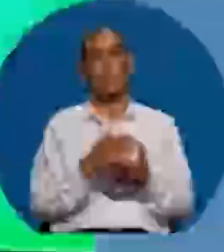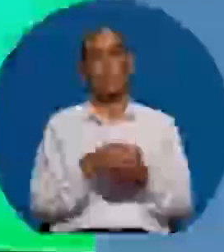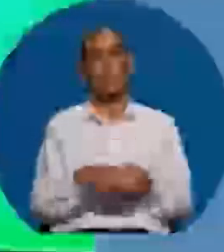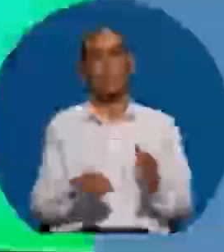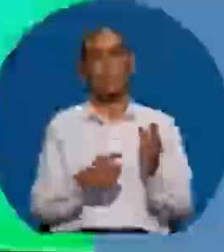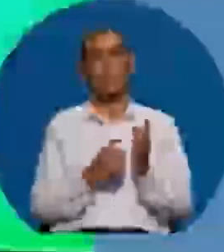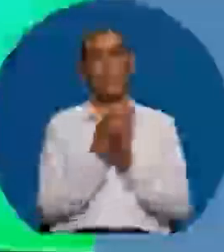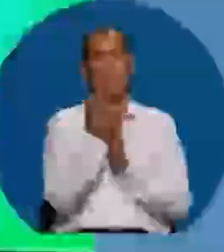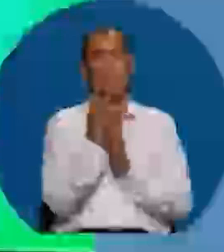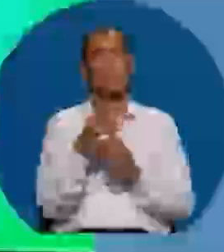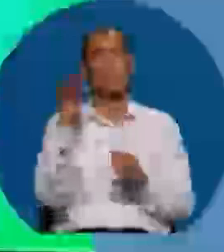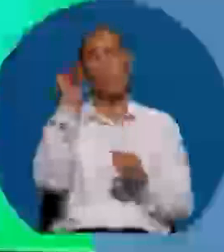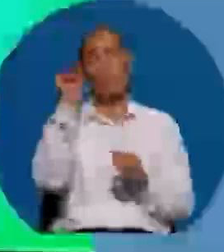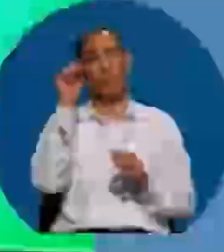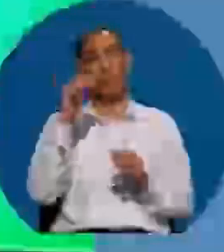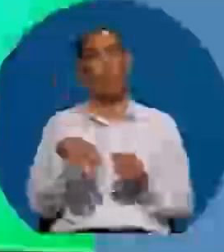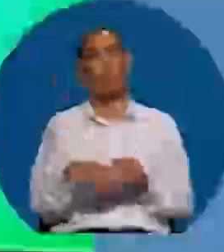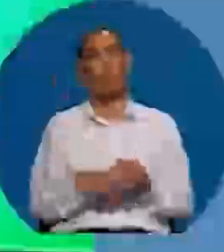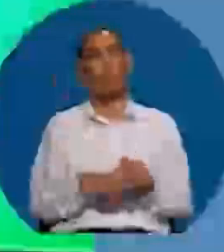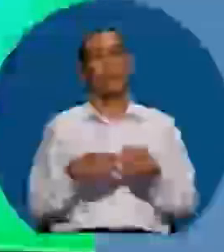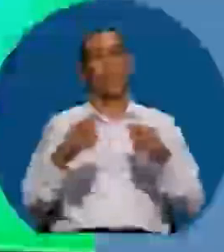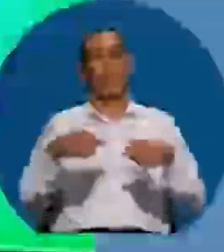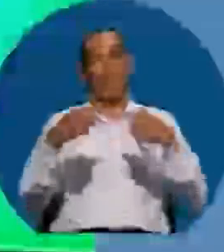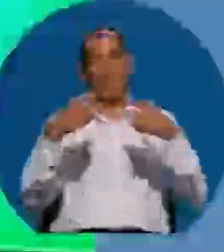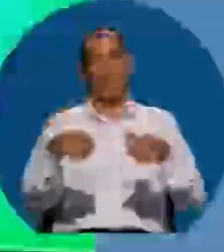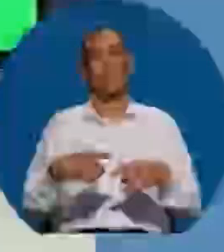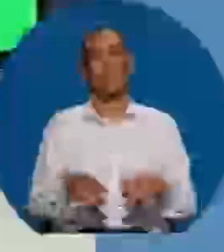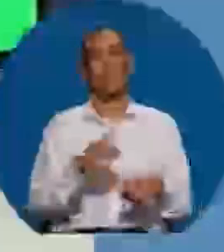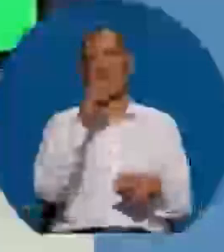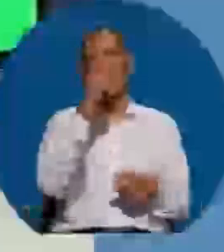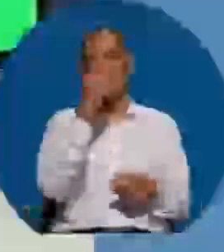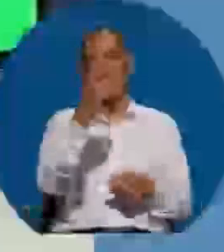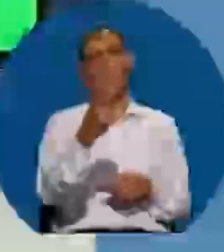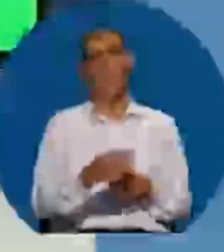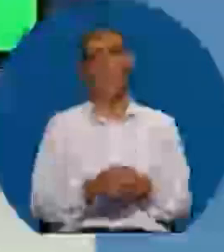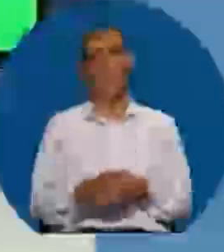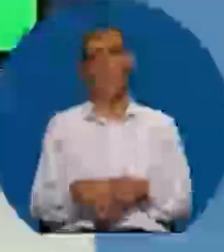бұлағының кәні өзіңіз, келешекті бізге мұсқадыңыз сіз.